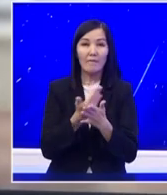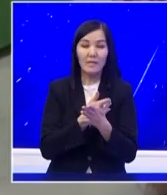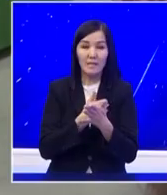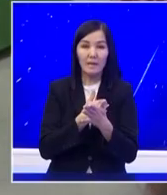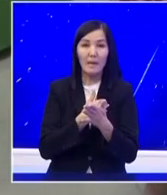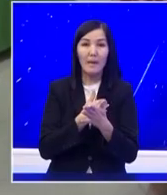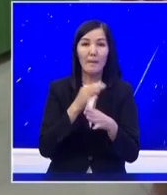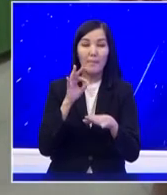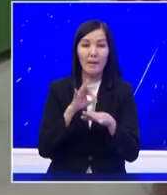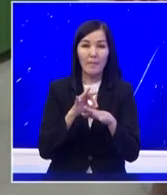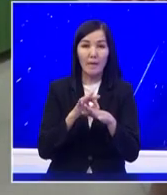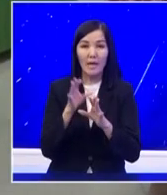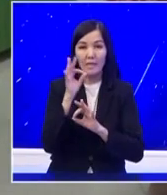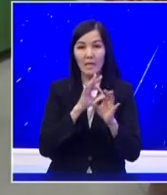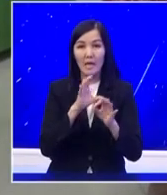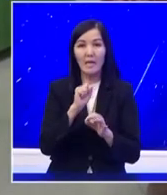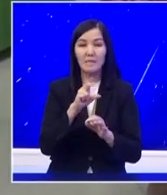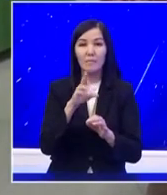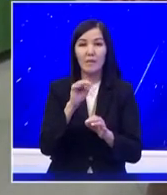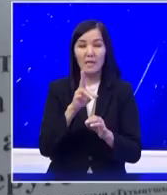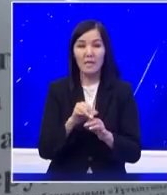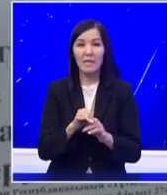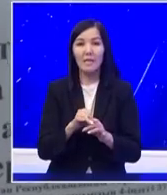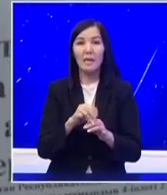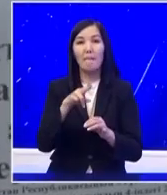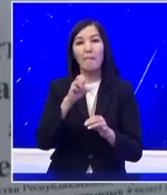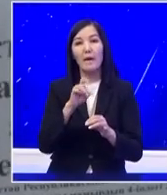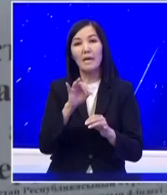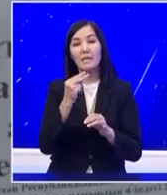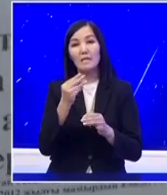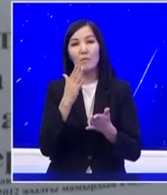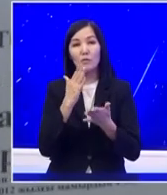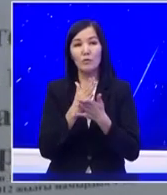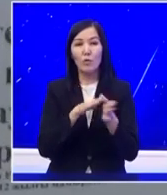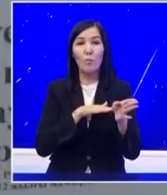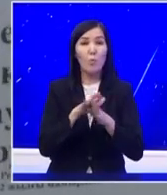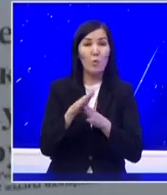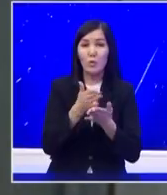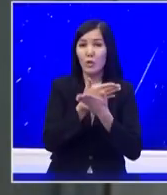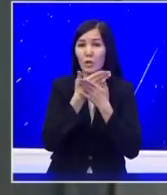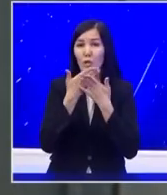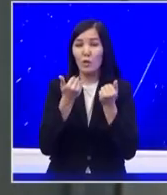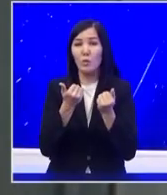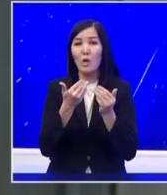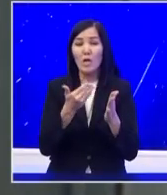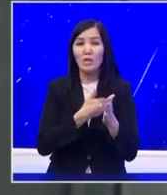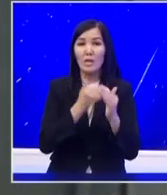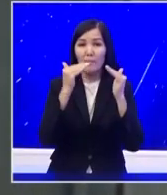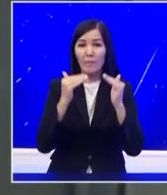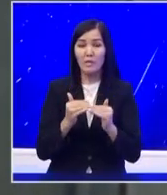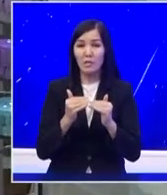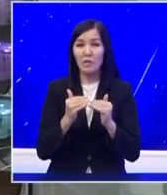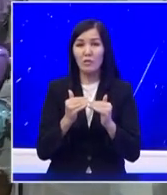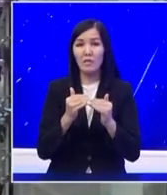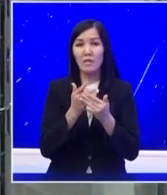период пандемии препараты – аспирин, аскорбиновая кислота, парацетамол. И выявило полное отсутствие популярных жаропонижающих средств и ряда